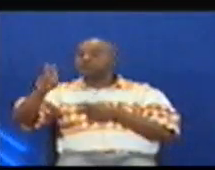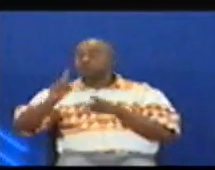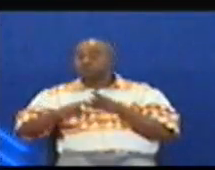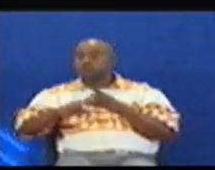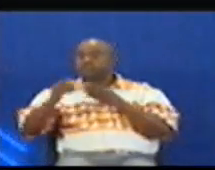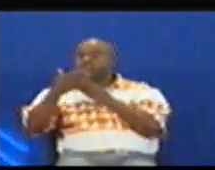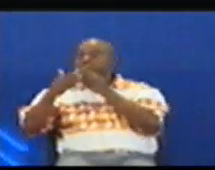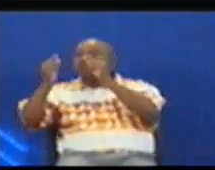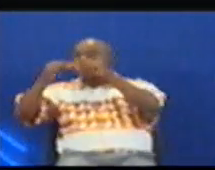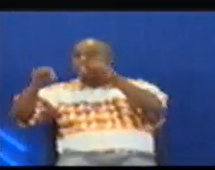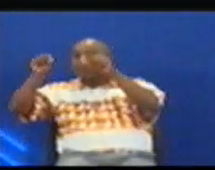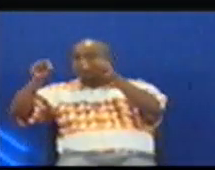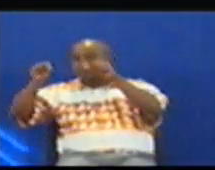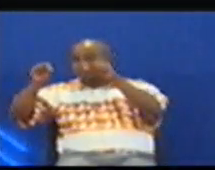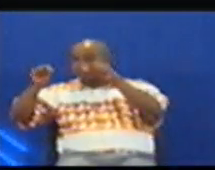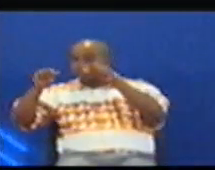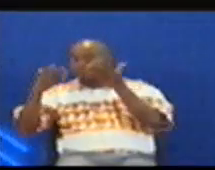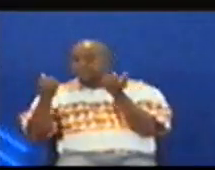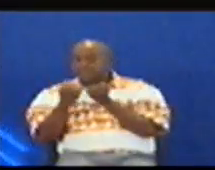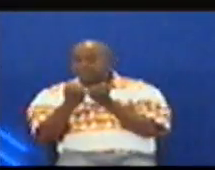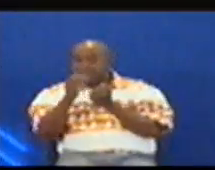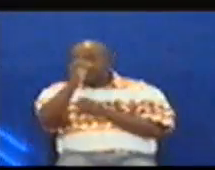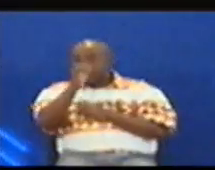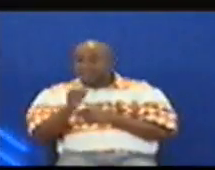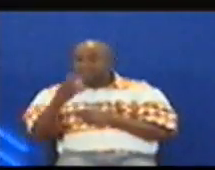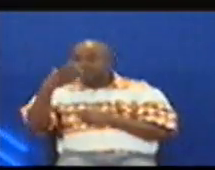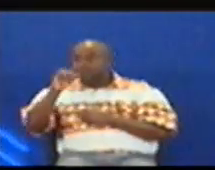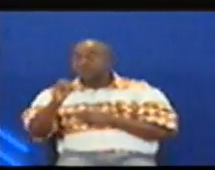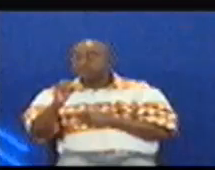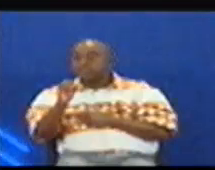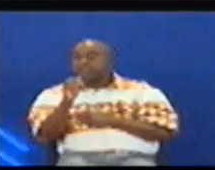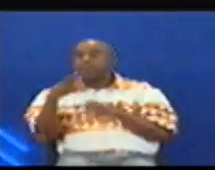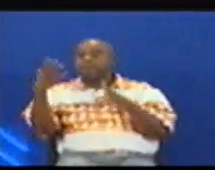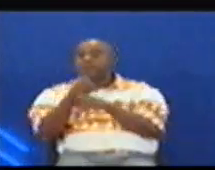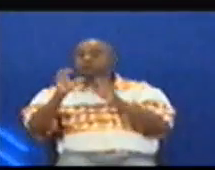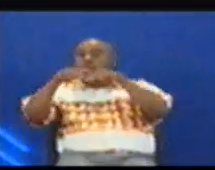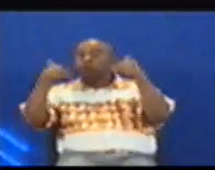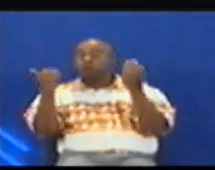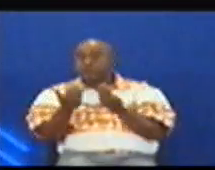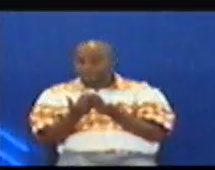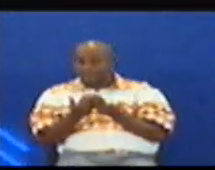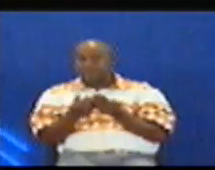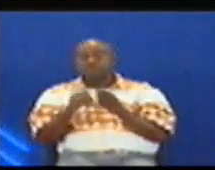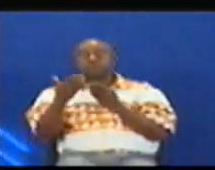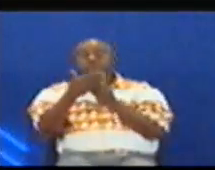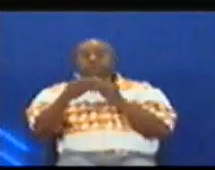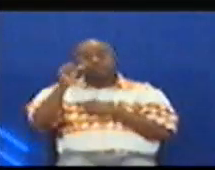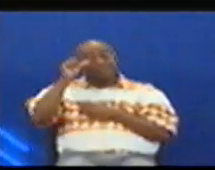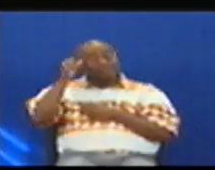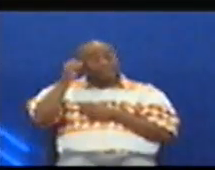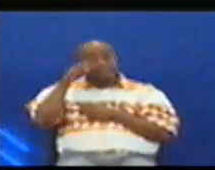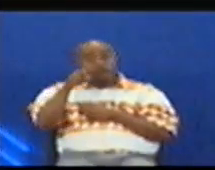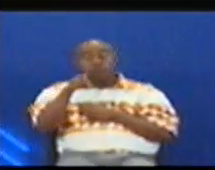Japani yanatengeneza 50% ya GDP ya dunia. Taifa la China ambalo ni partner mkubwa